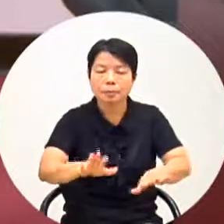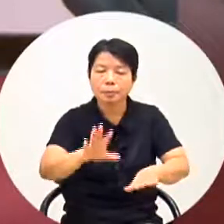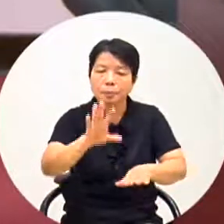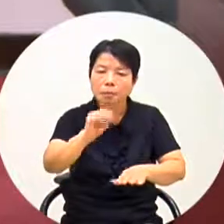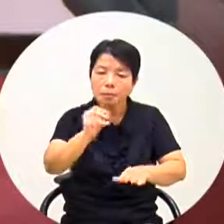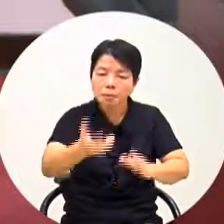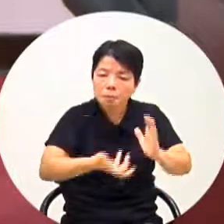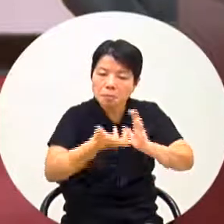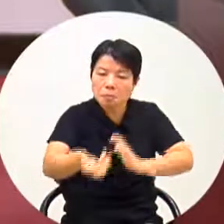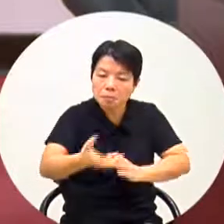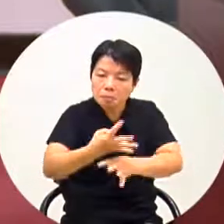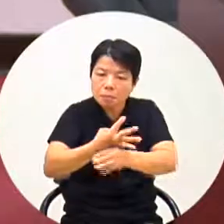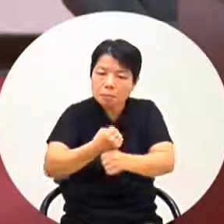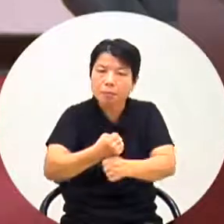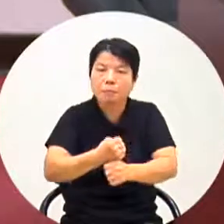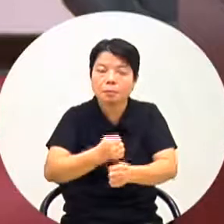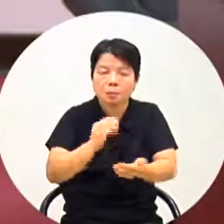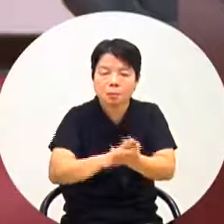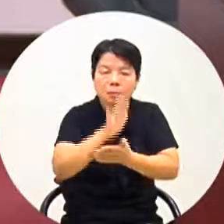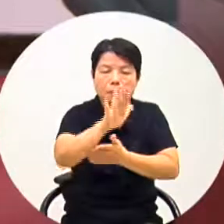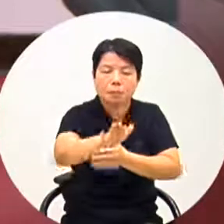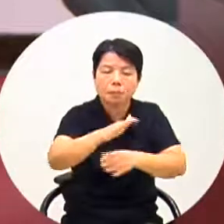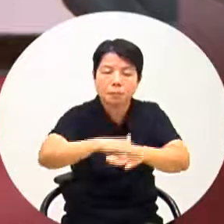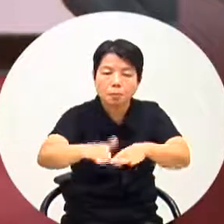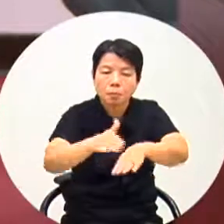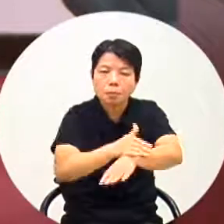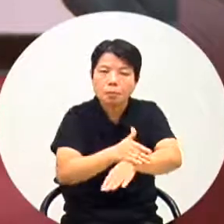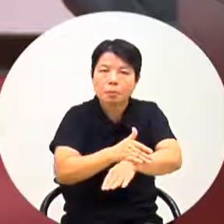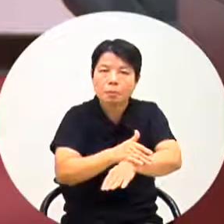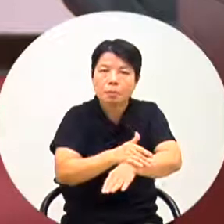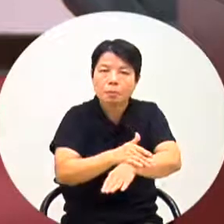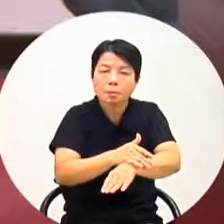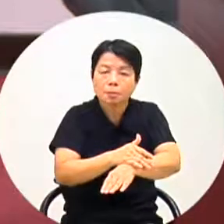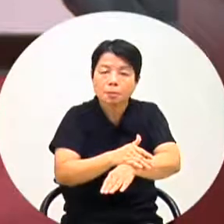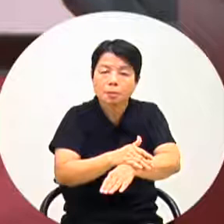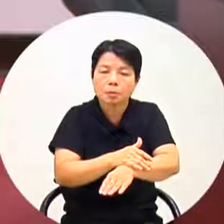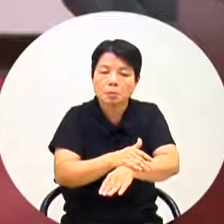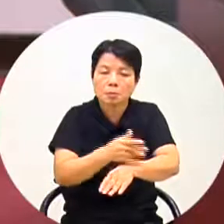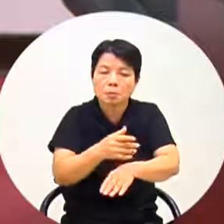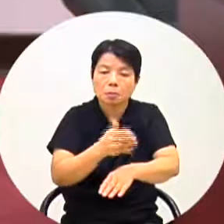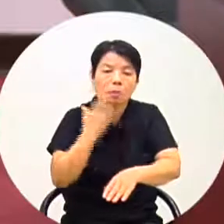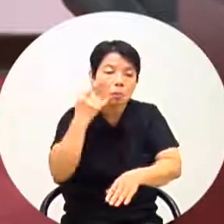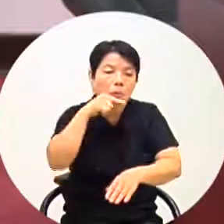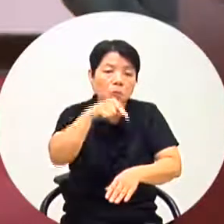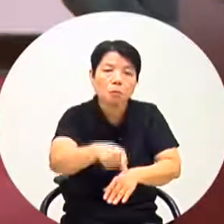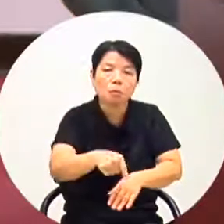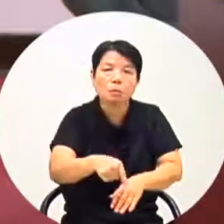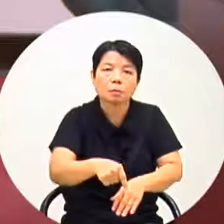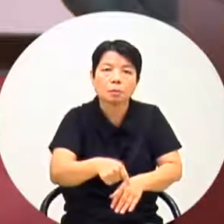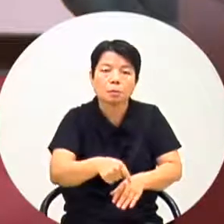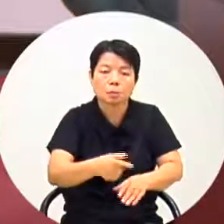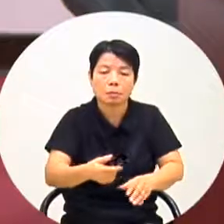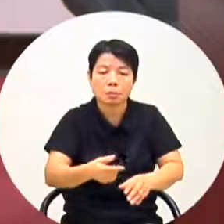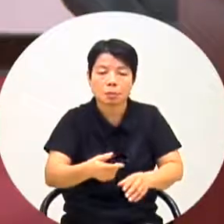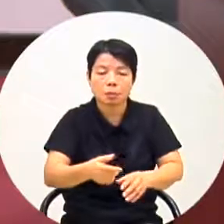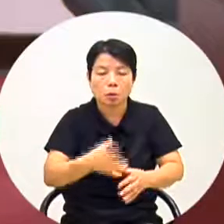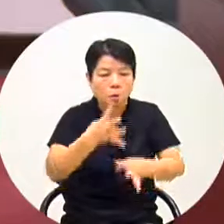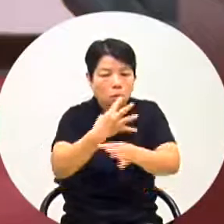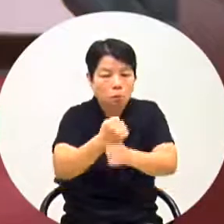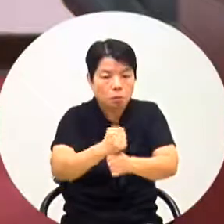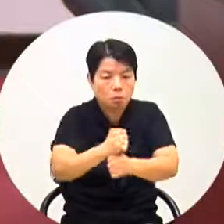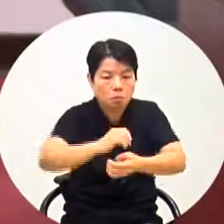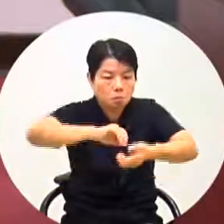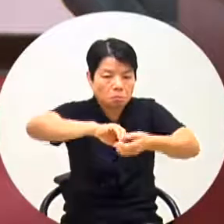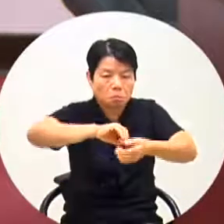表？以及将来会不会实施禁建啊，就是这个地方如果已经时间表出来了，会不